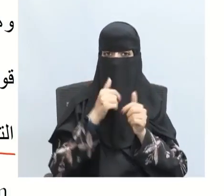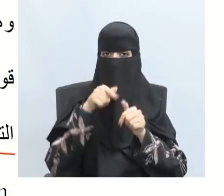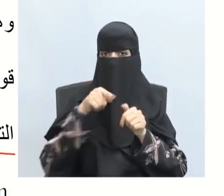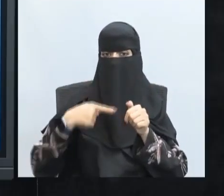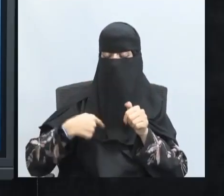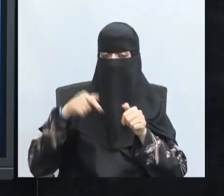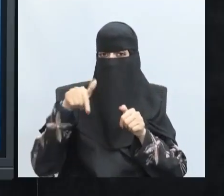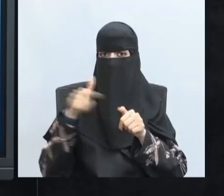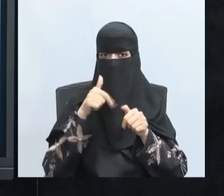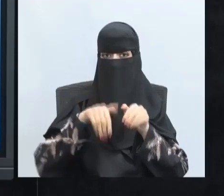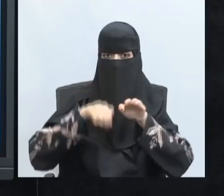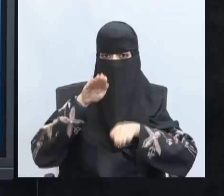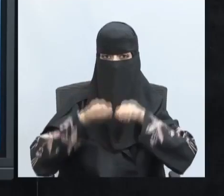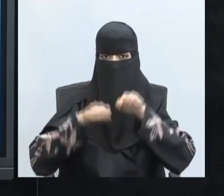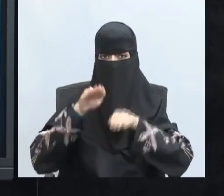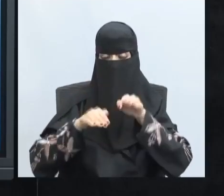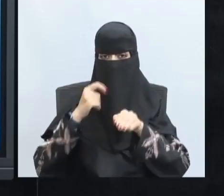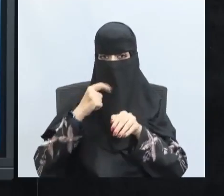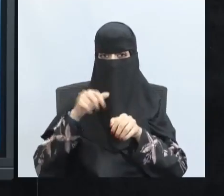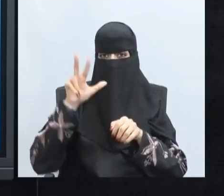يسمى بالتوازن